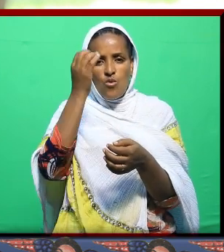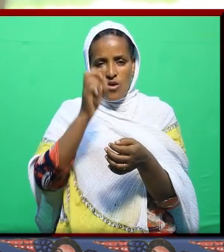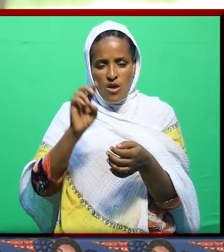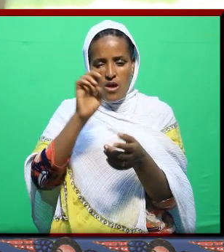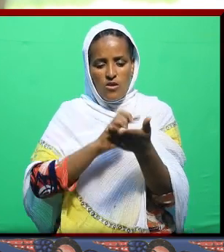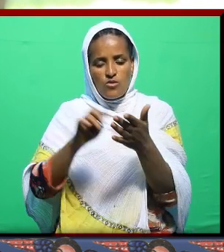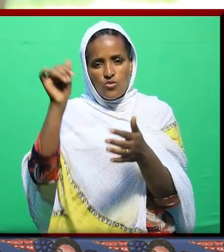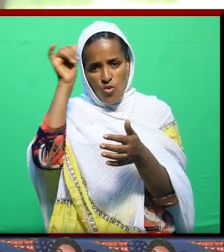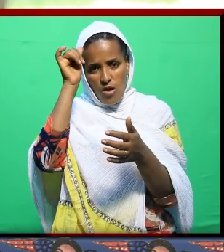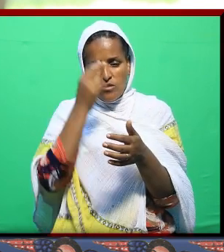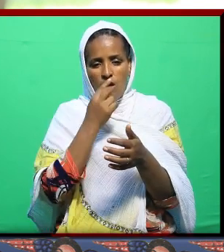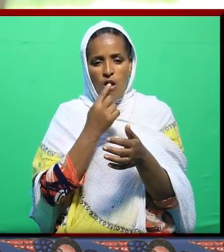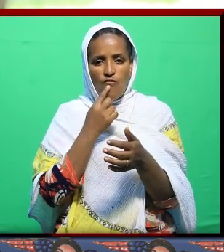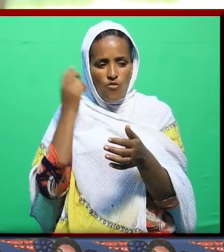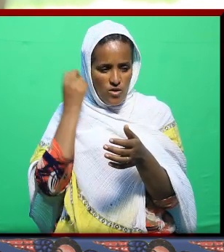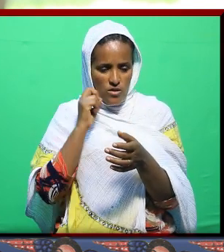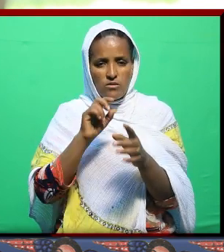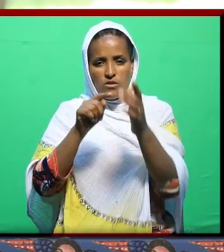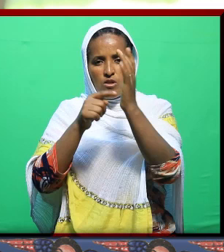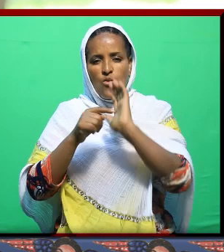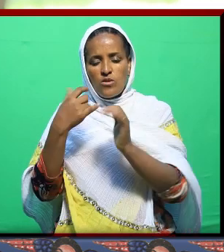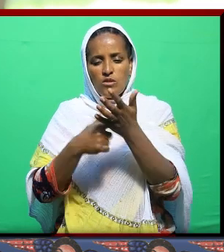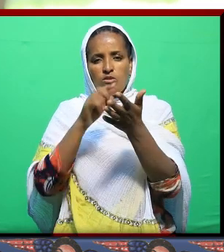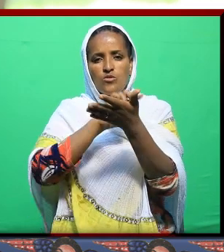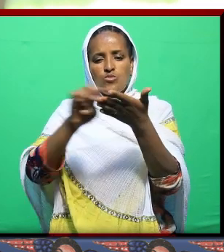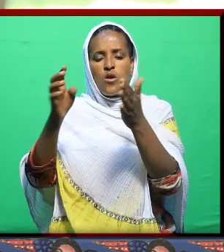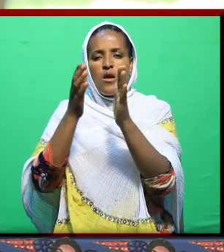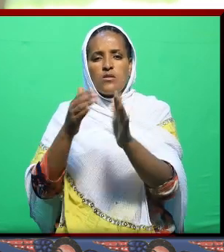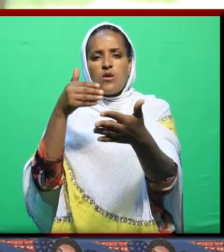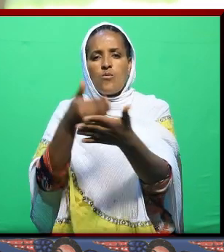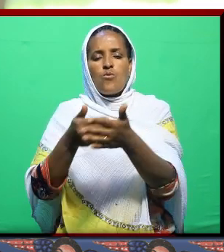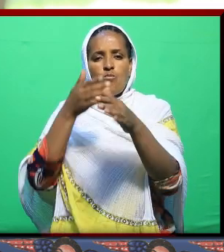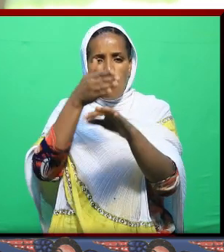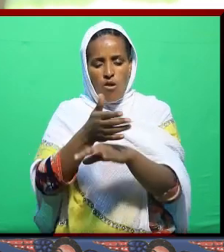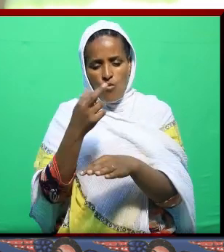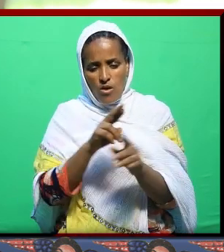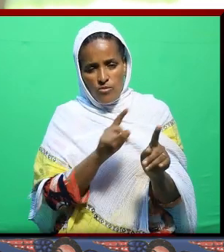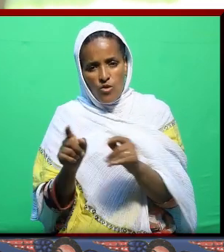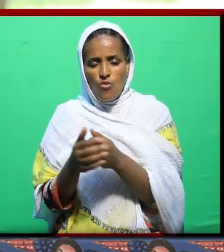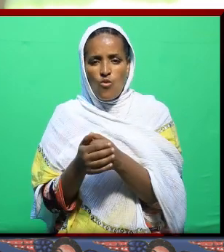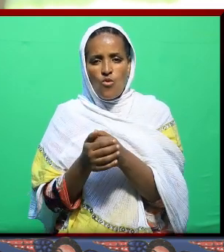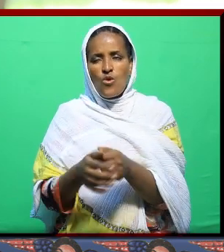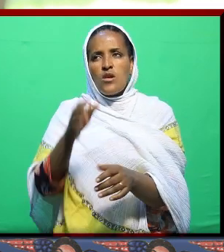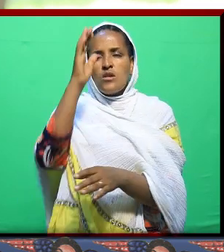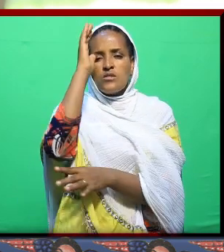ተሰሎንቄ ቅዱስ ዮሐንስ አፈወርቅ ጠይቆት ነበር ቅዱሳን ከበቁ በኋላ ወይም ደግሞ